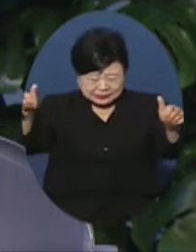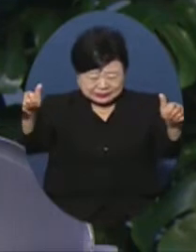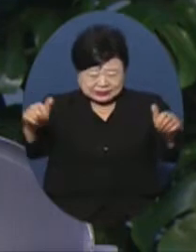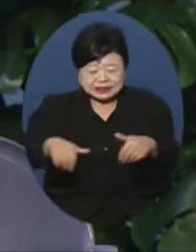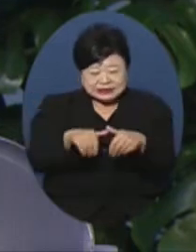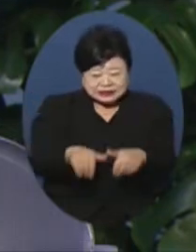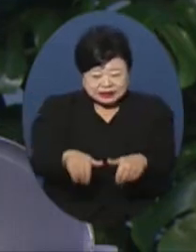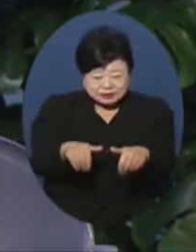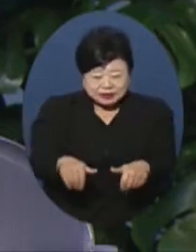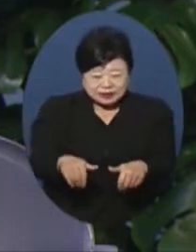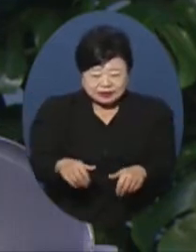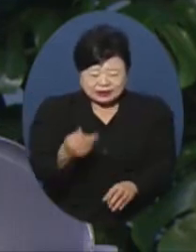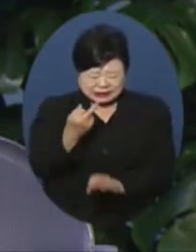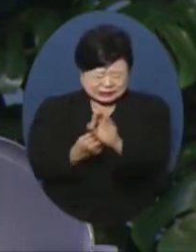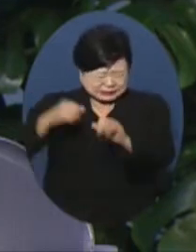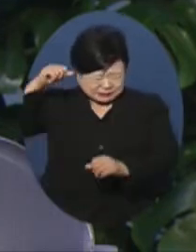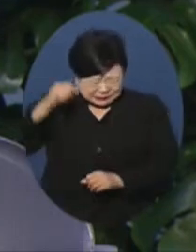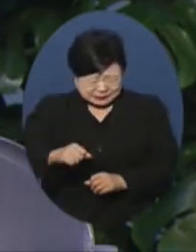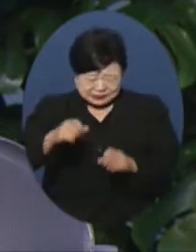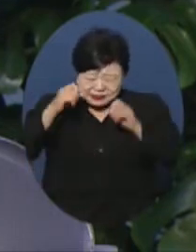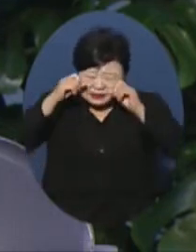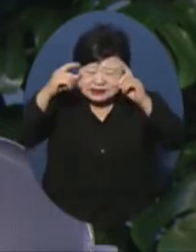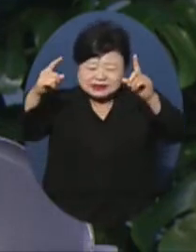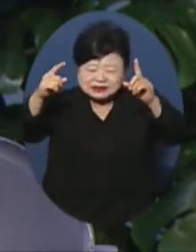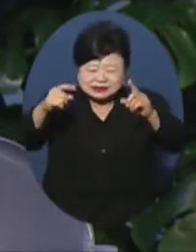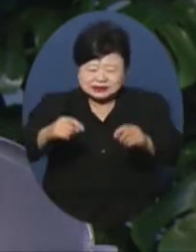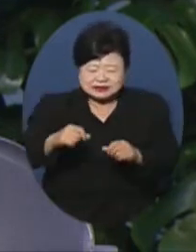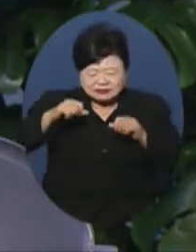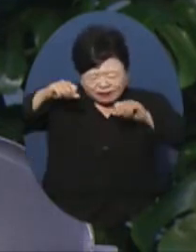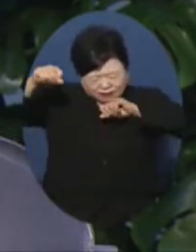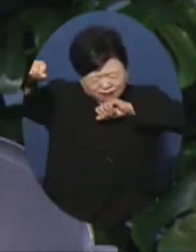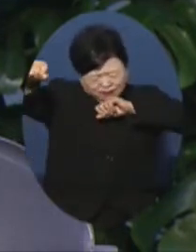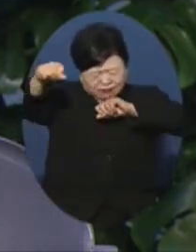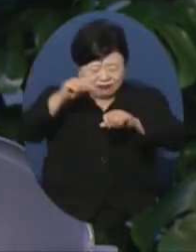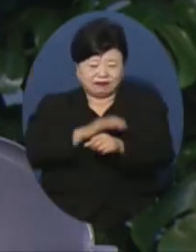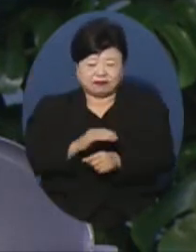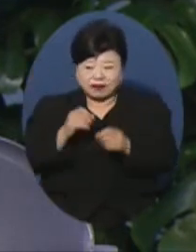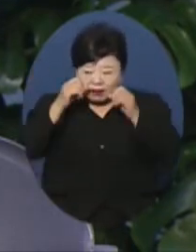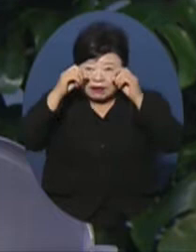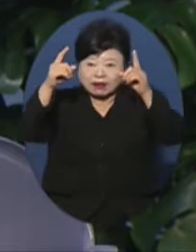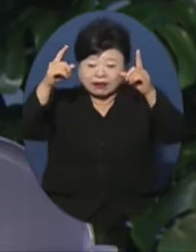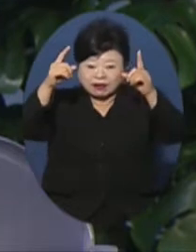엘리사의 사환이 아침 일찍 일어나서 기지개를 켜고